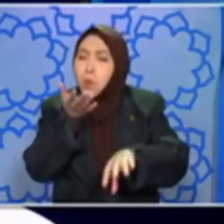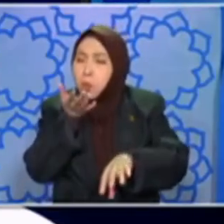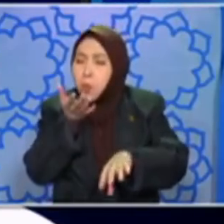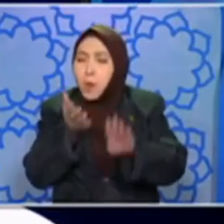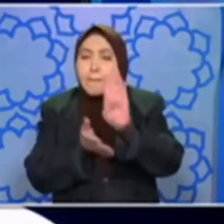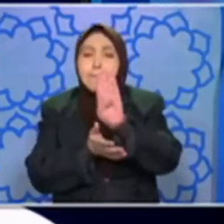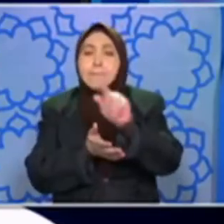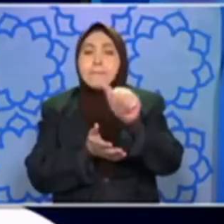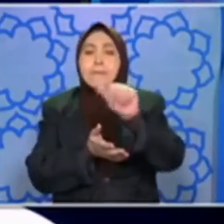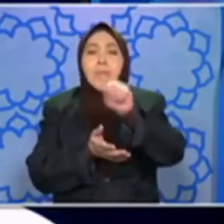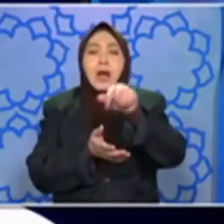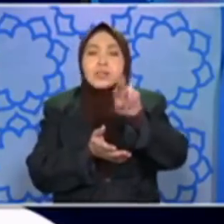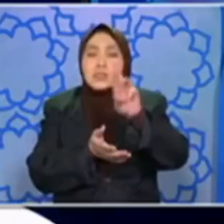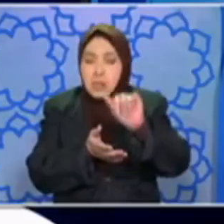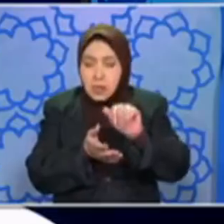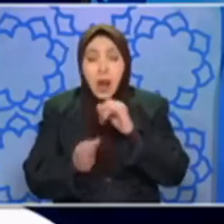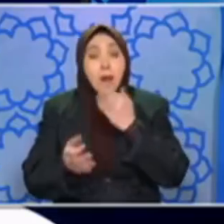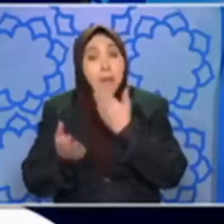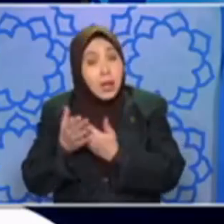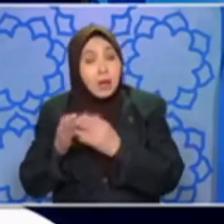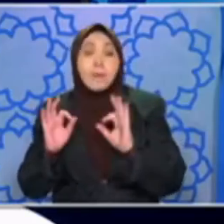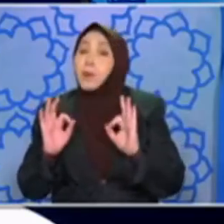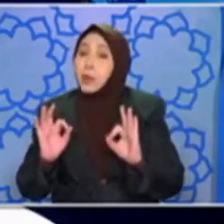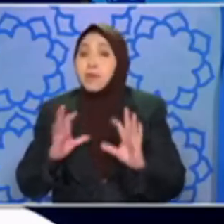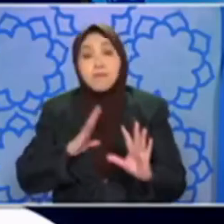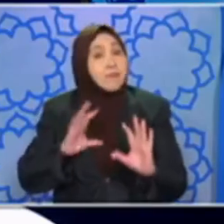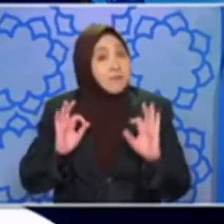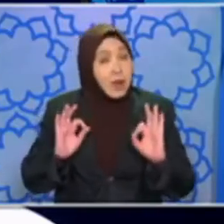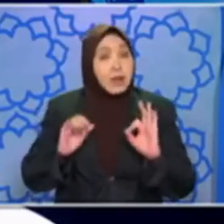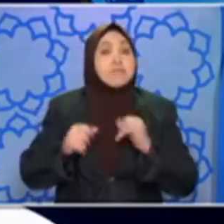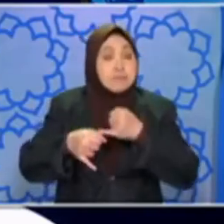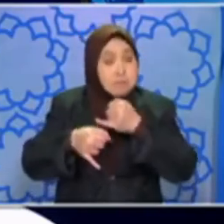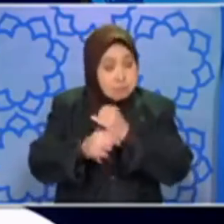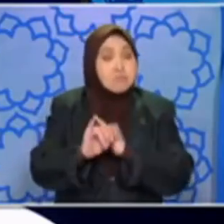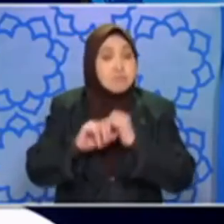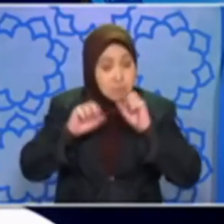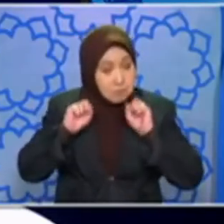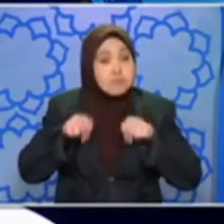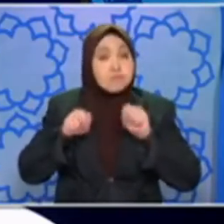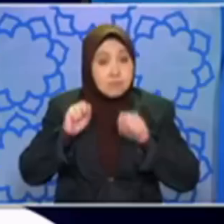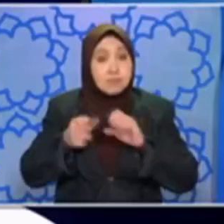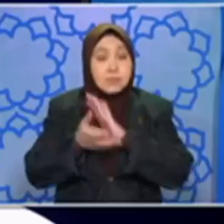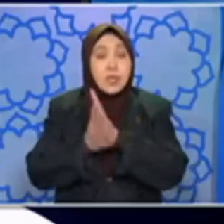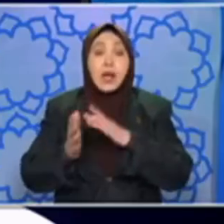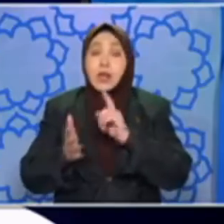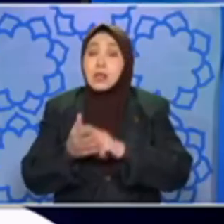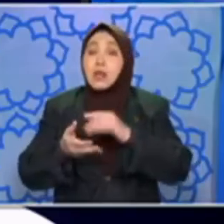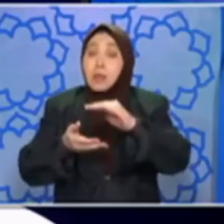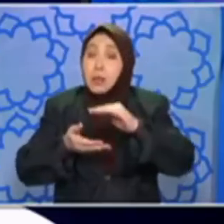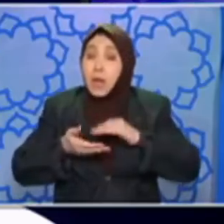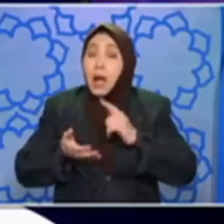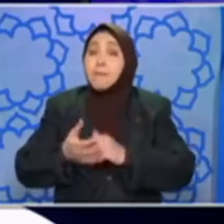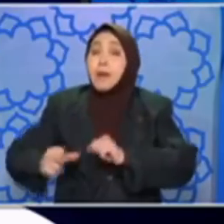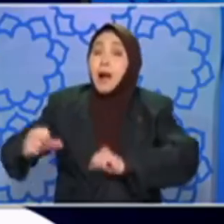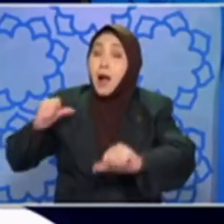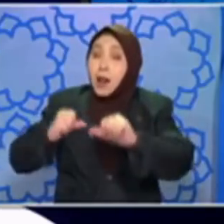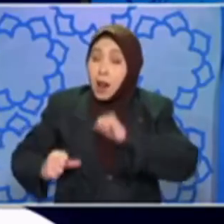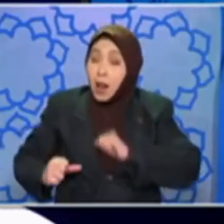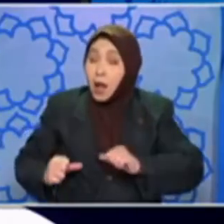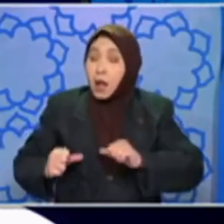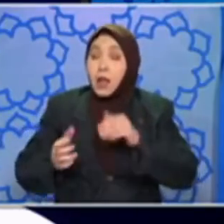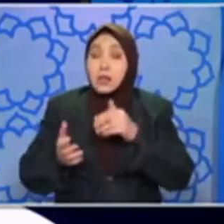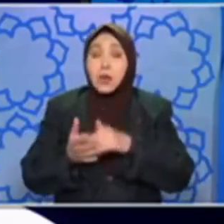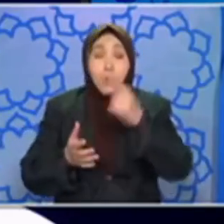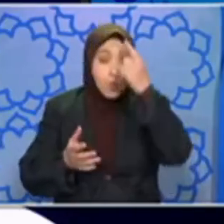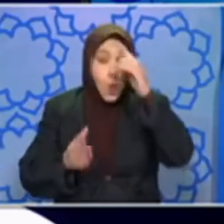yang baik, maka itu dibenarkan. Hari ini kita dibekalkan dengan apakah akhlak seterusnya bagi seorang